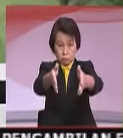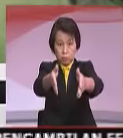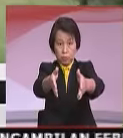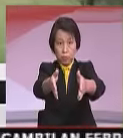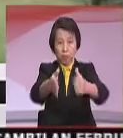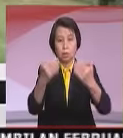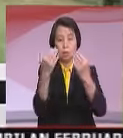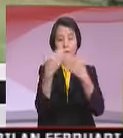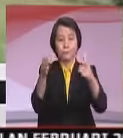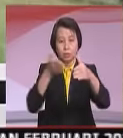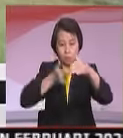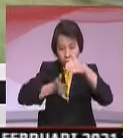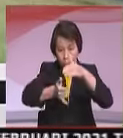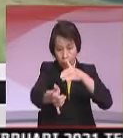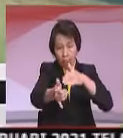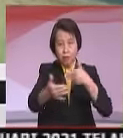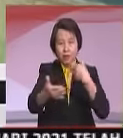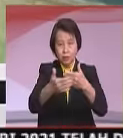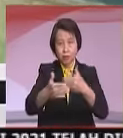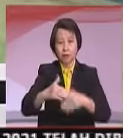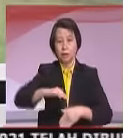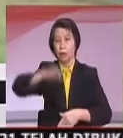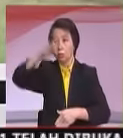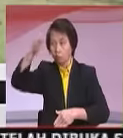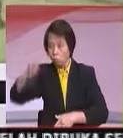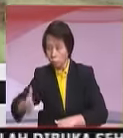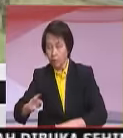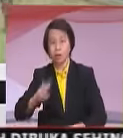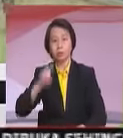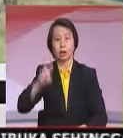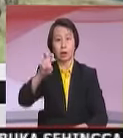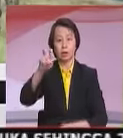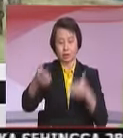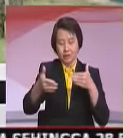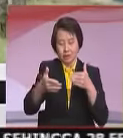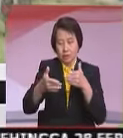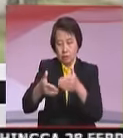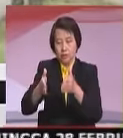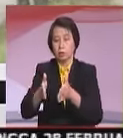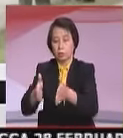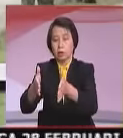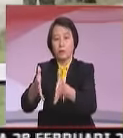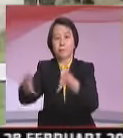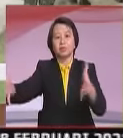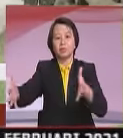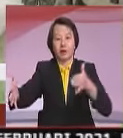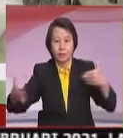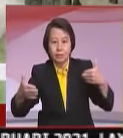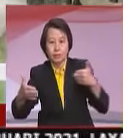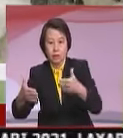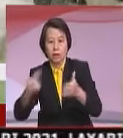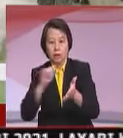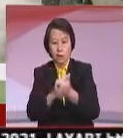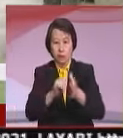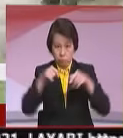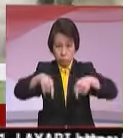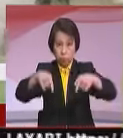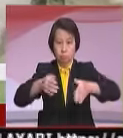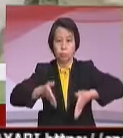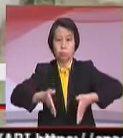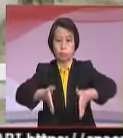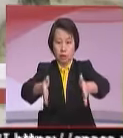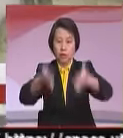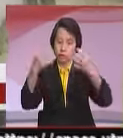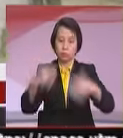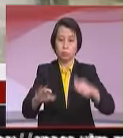adalah pintu masuk berhampiran dengan bukit tangga, iaitu terletak dengan berhampiran dengan kawasan jalan besar. Dan ini antara laluan yang telah